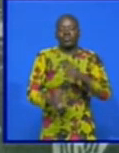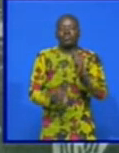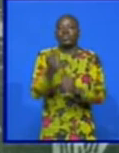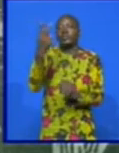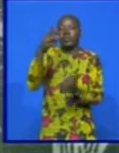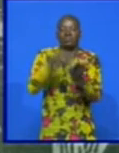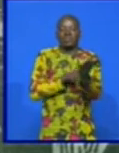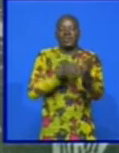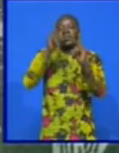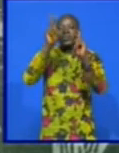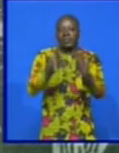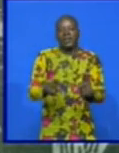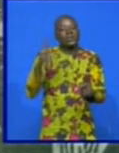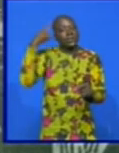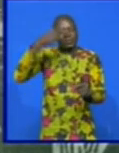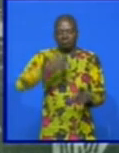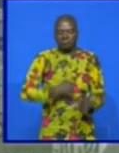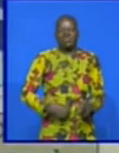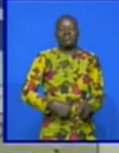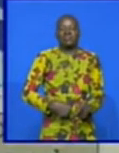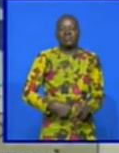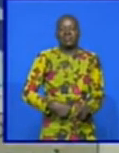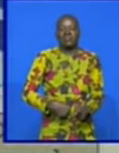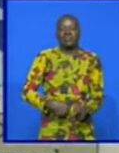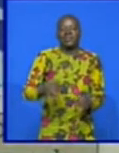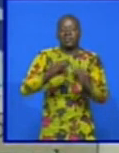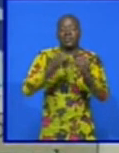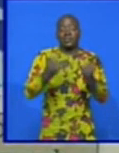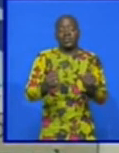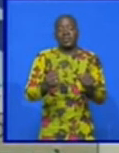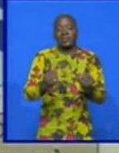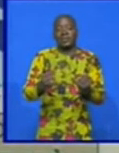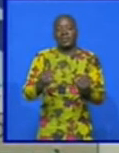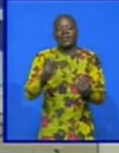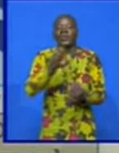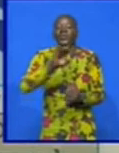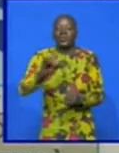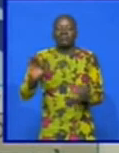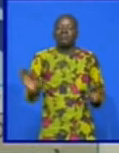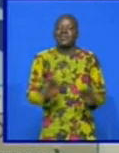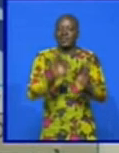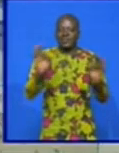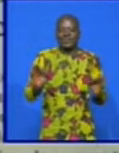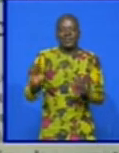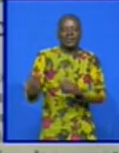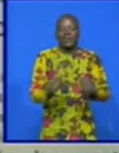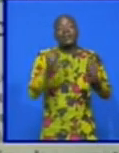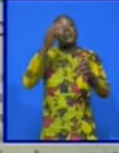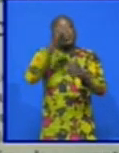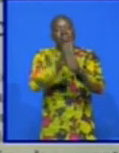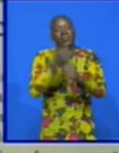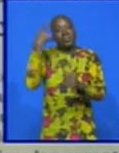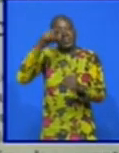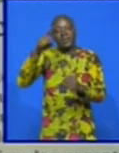personnes sont menacées de faim. Le journal Le Pays, lui, se félicite d'un des actes pris par l'Assemblée nationale lors de